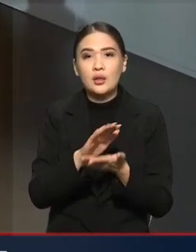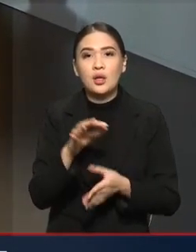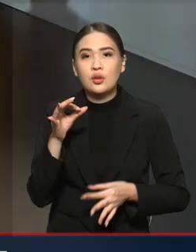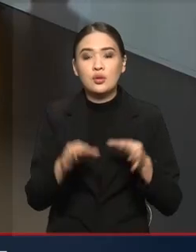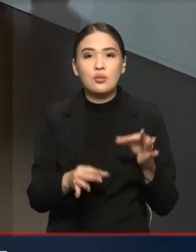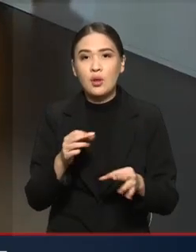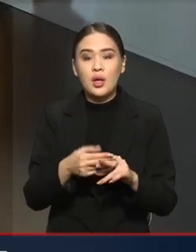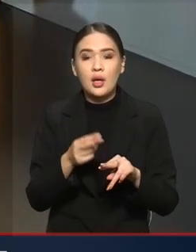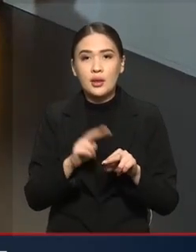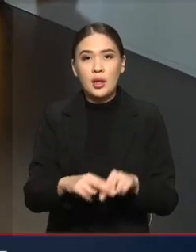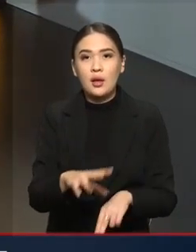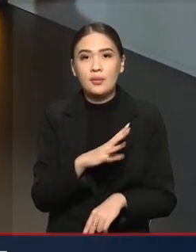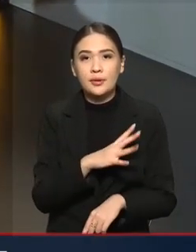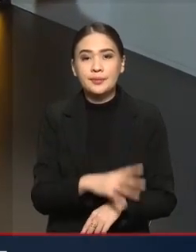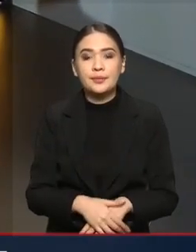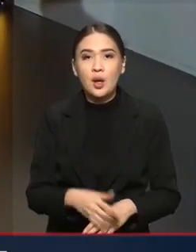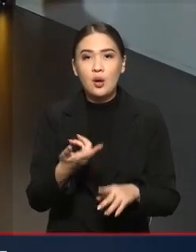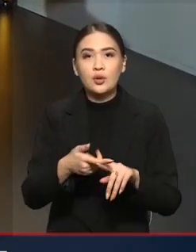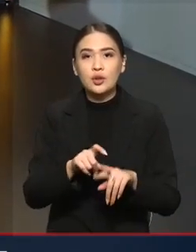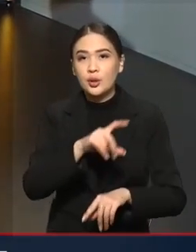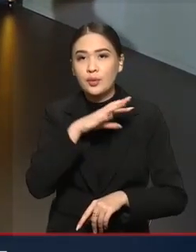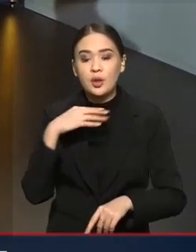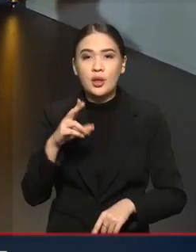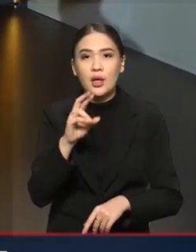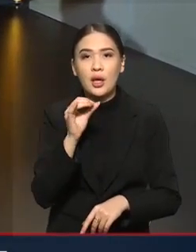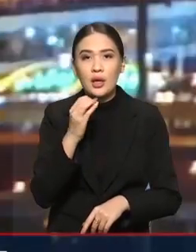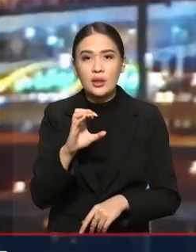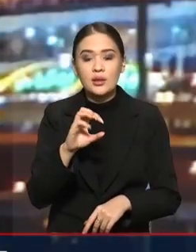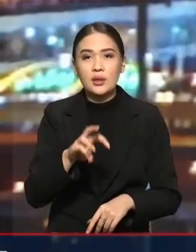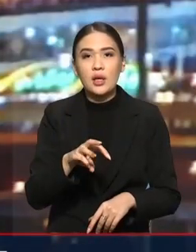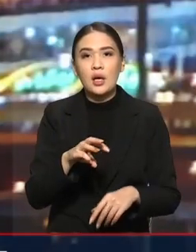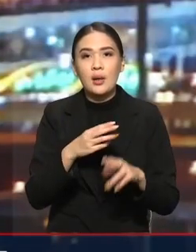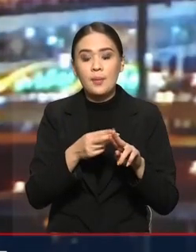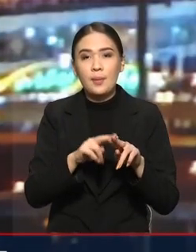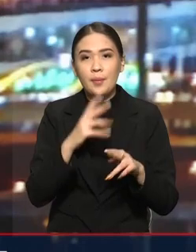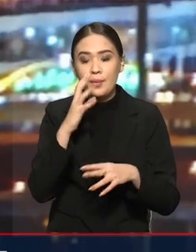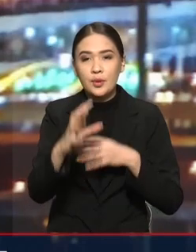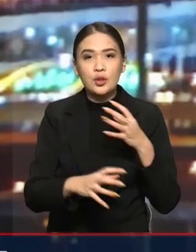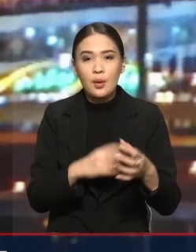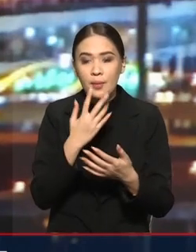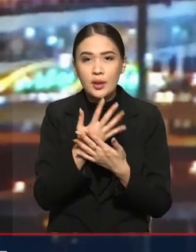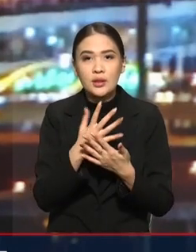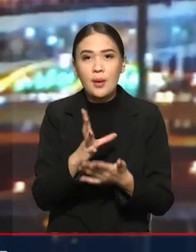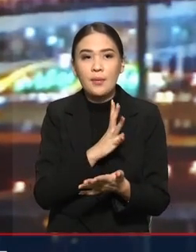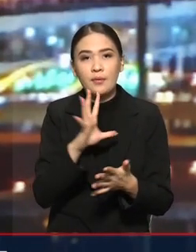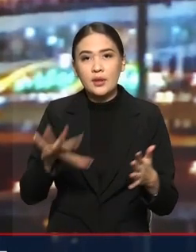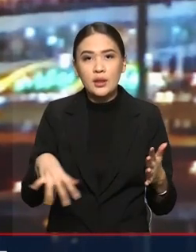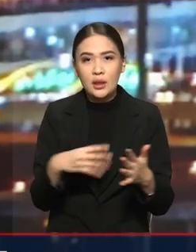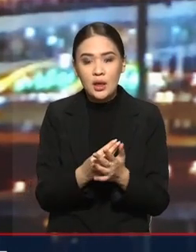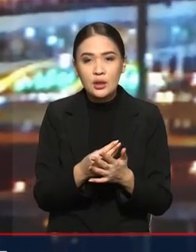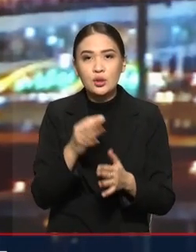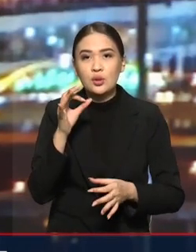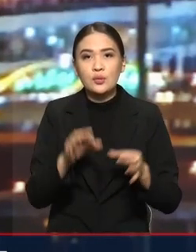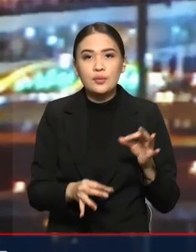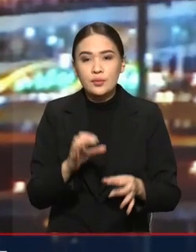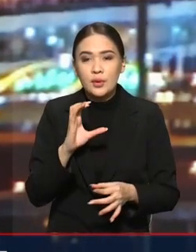преследований м очень много кейсов международных когда э инвесторы иногда пользуются международной судебной